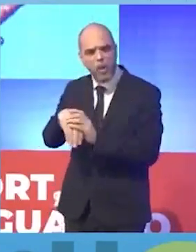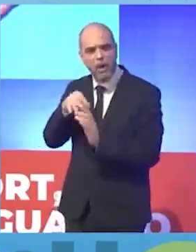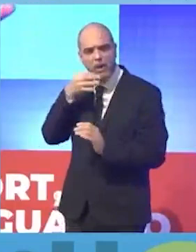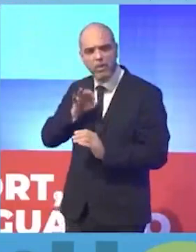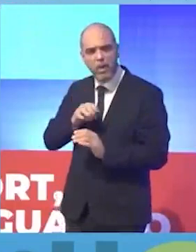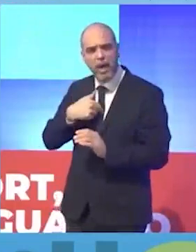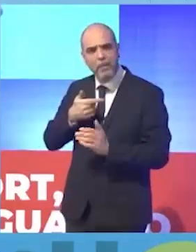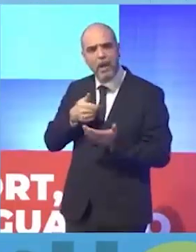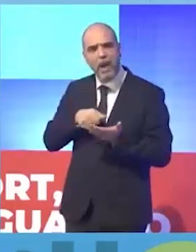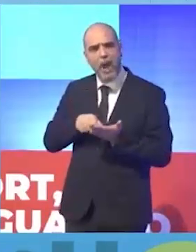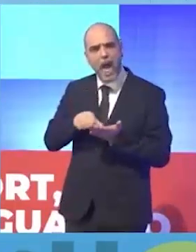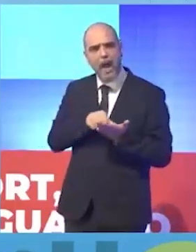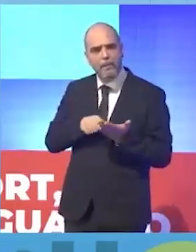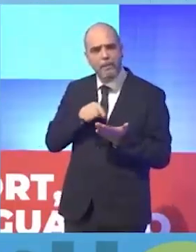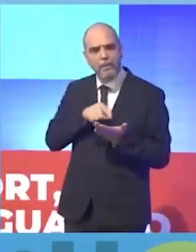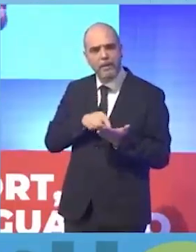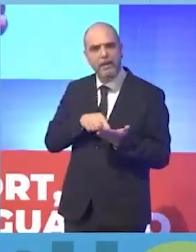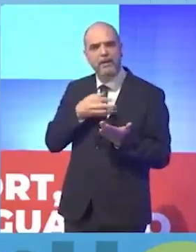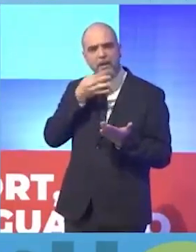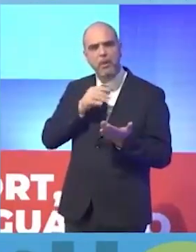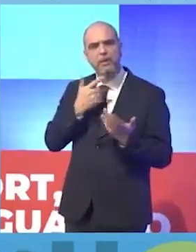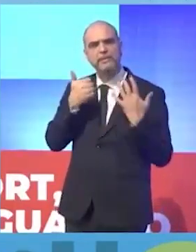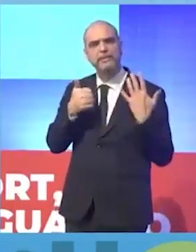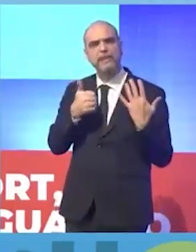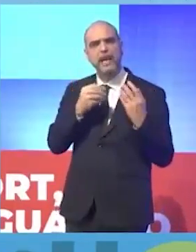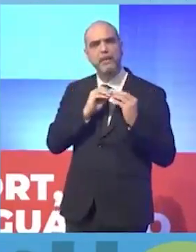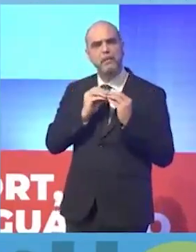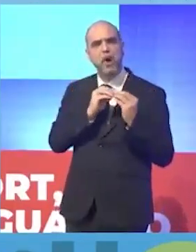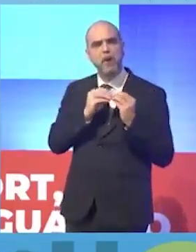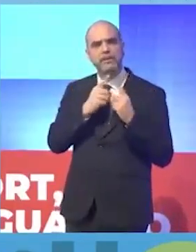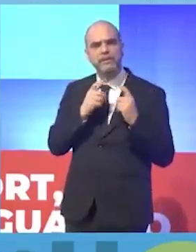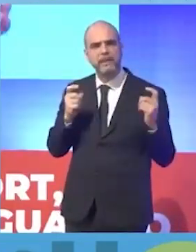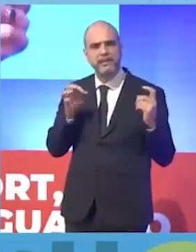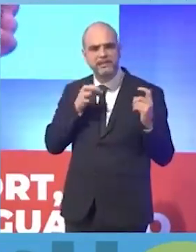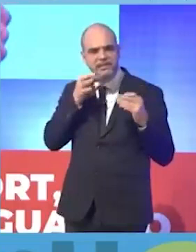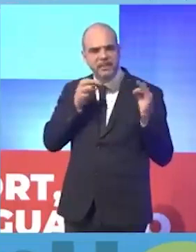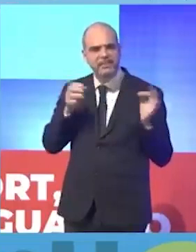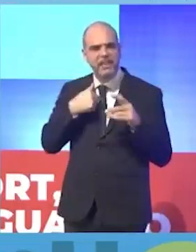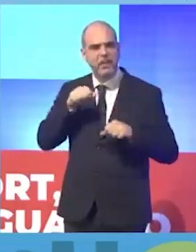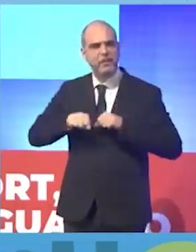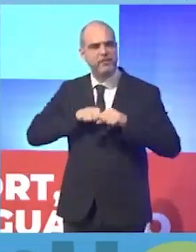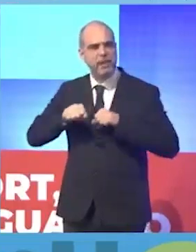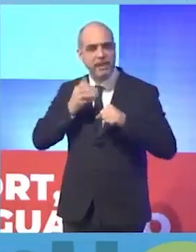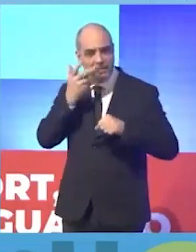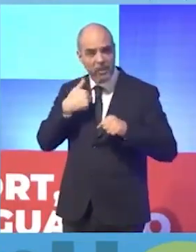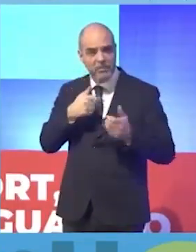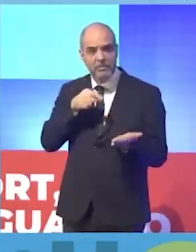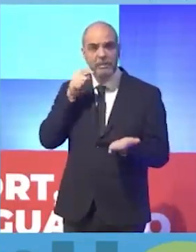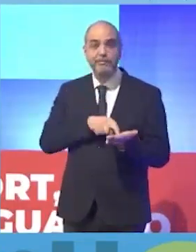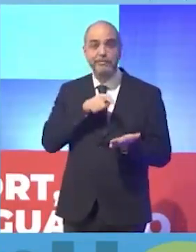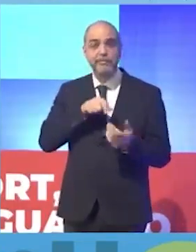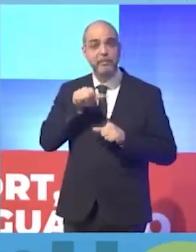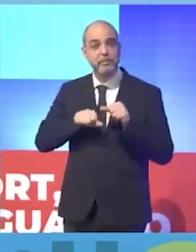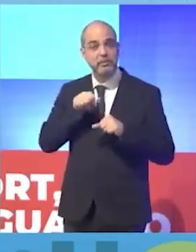modalità. Quindi vuol dire che se voglio andare in bicicletta, tramite Bluetooth cambio, metto bicicletta. Se voglio pattinare, se